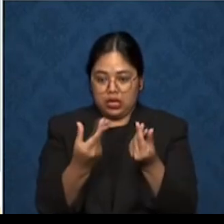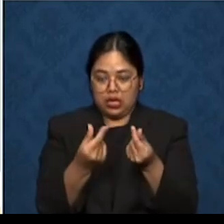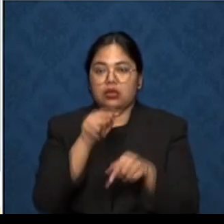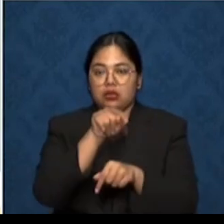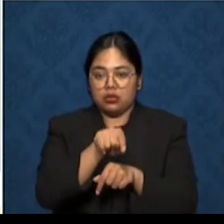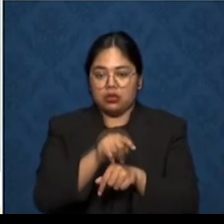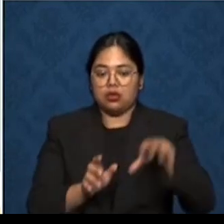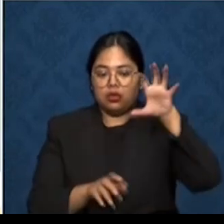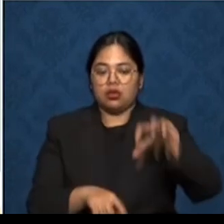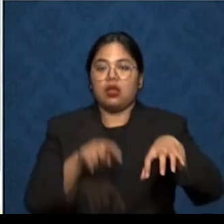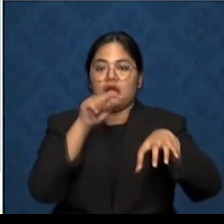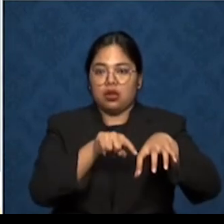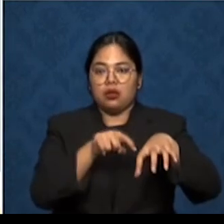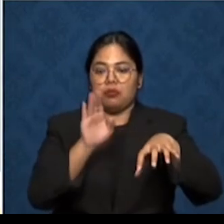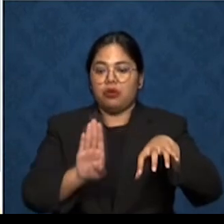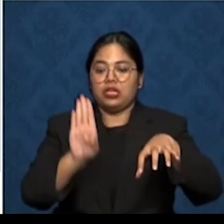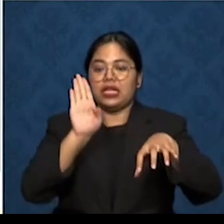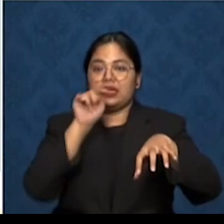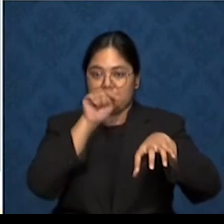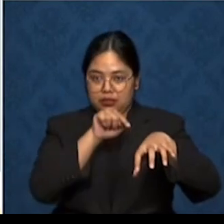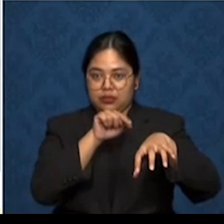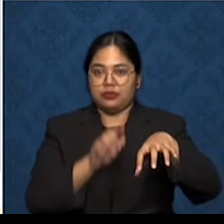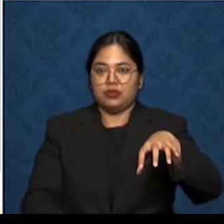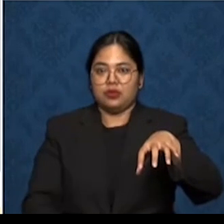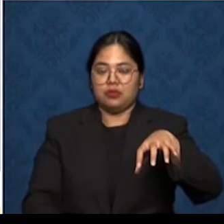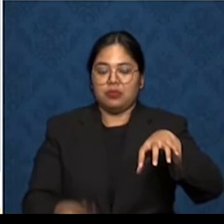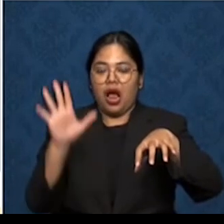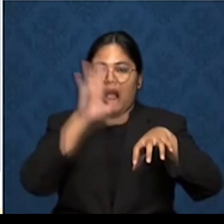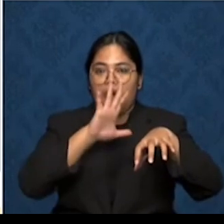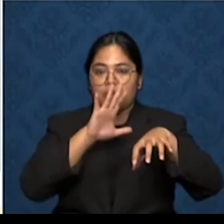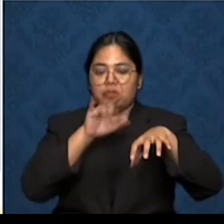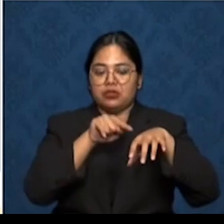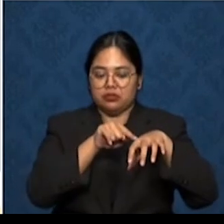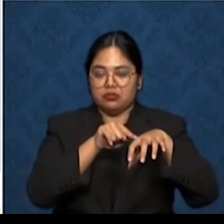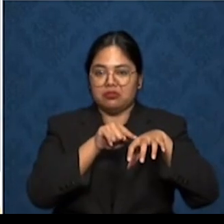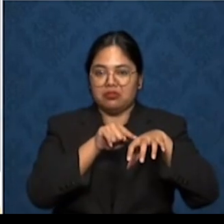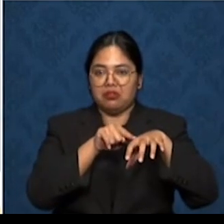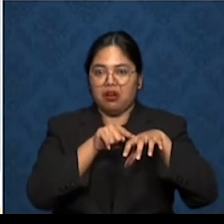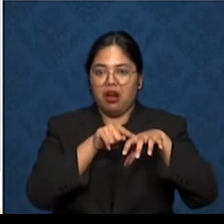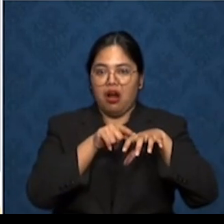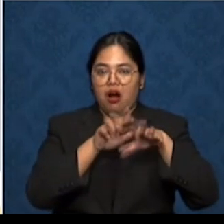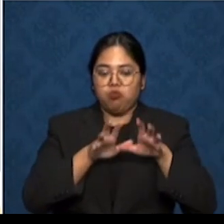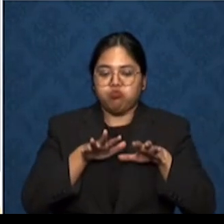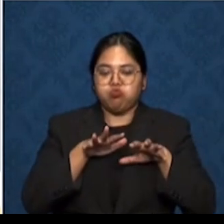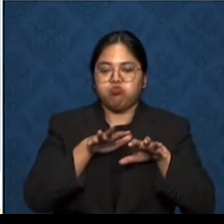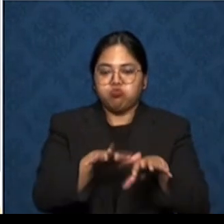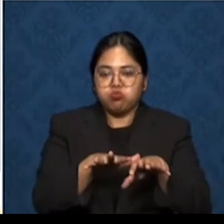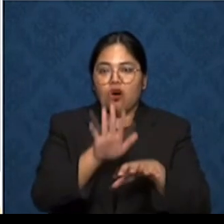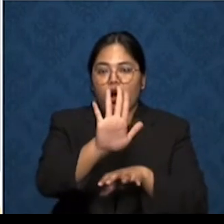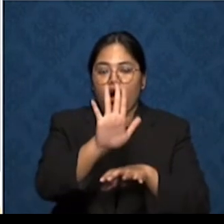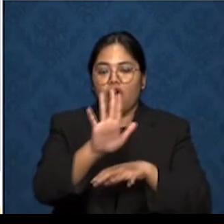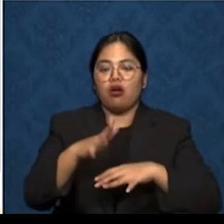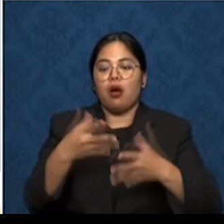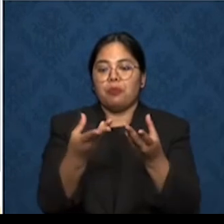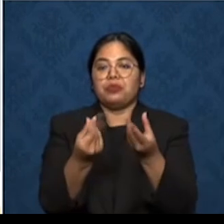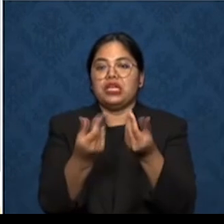งของสำนงงานใหญ่ของบิษ วาไงเป็การบุกลุกพื้นที่ของกรไฟยัไตฝากทมาทานไปอยางธัหัม